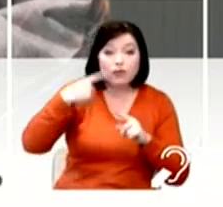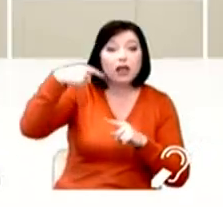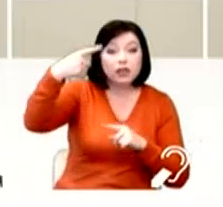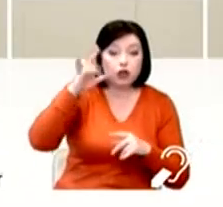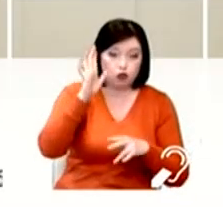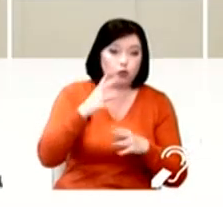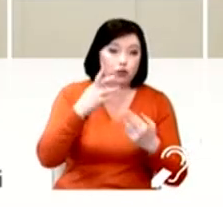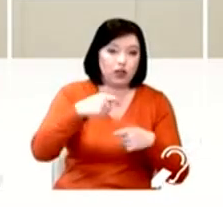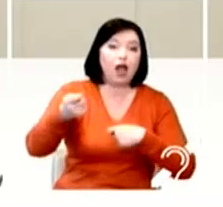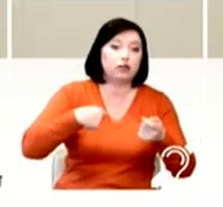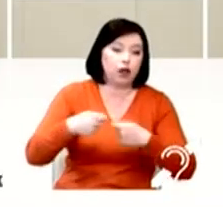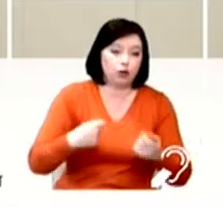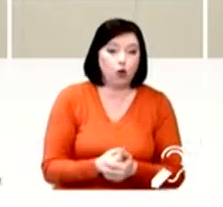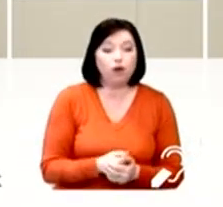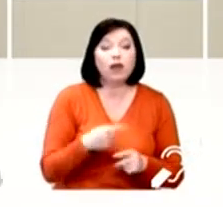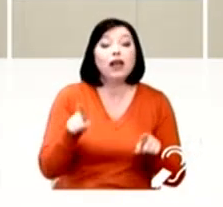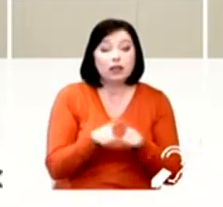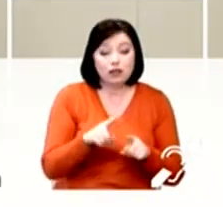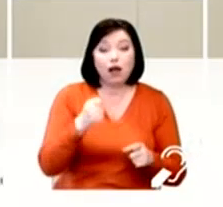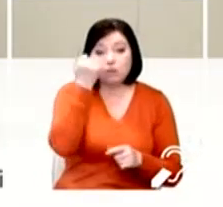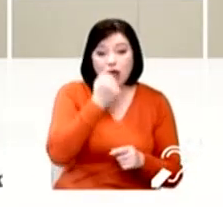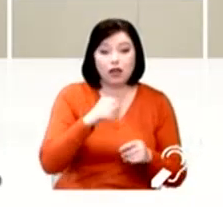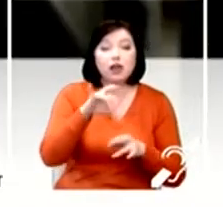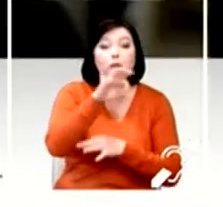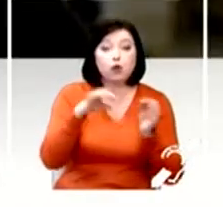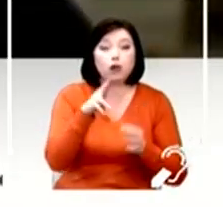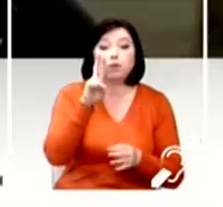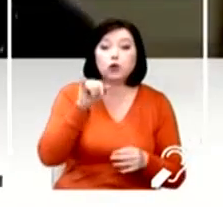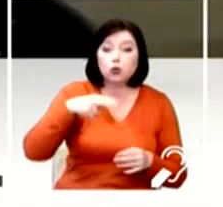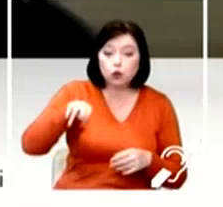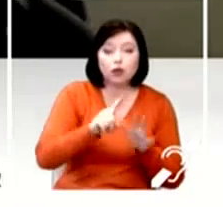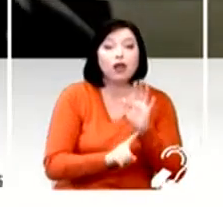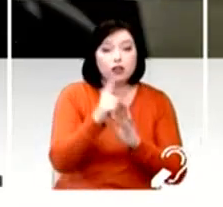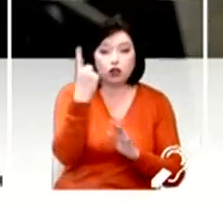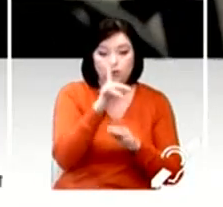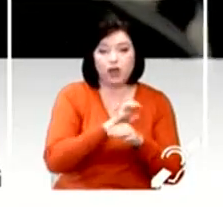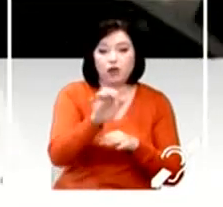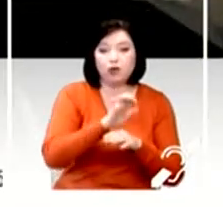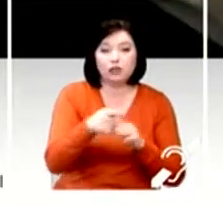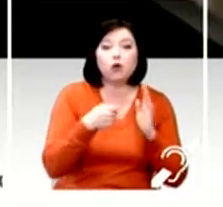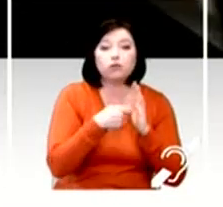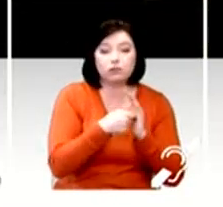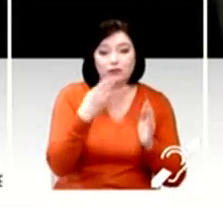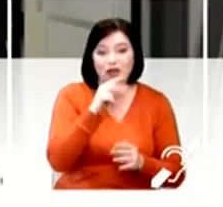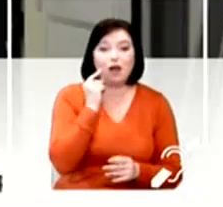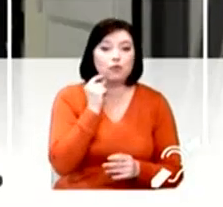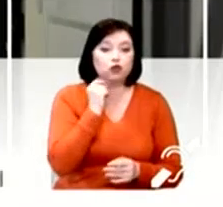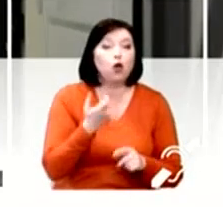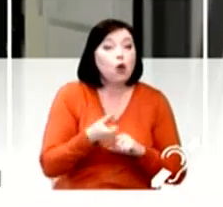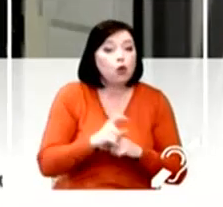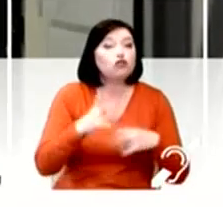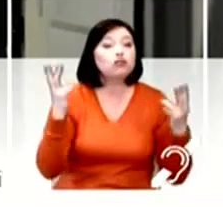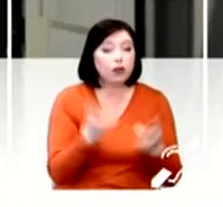pentru export. Astfel, cu sprijinul proiectului PNUD, apicultorii au pus pe roată prima linie de producere a hranei pentru albine, extrem